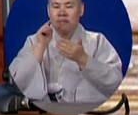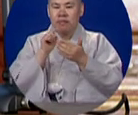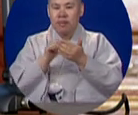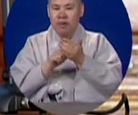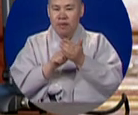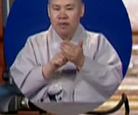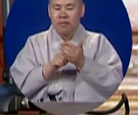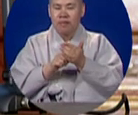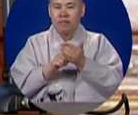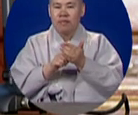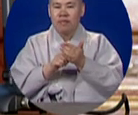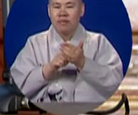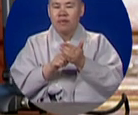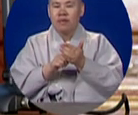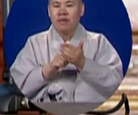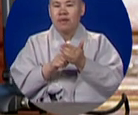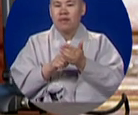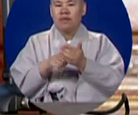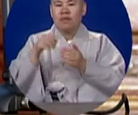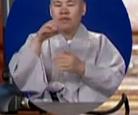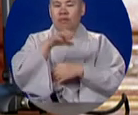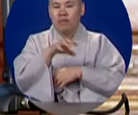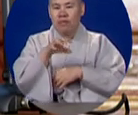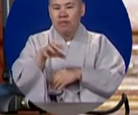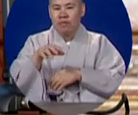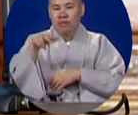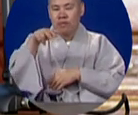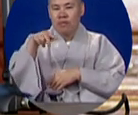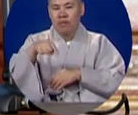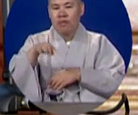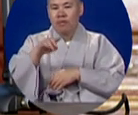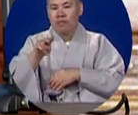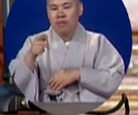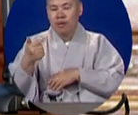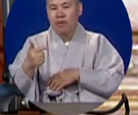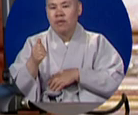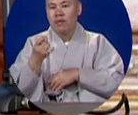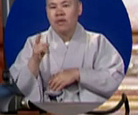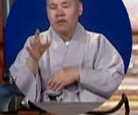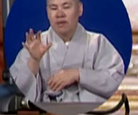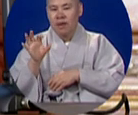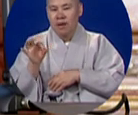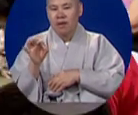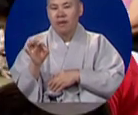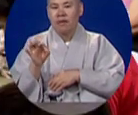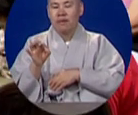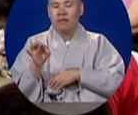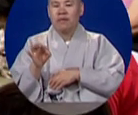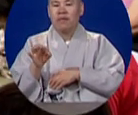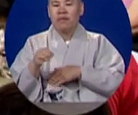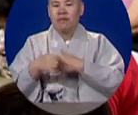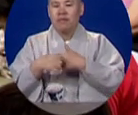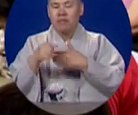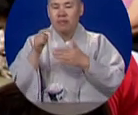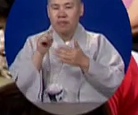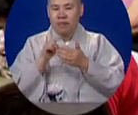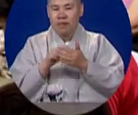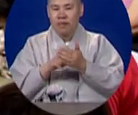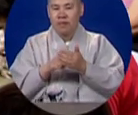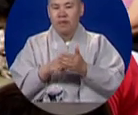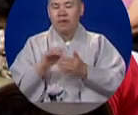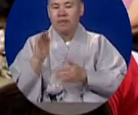주변이라고 하는 변자고 행할 행자고 그런 마음작용이다 이거죠